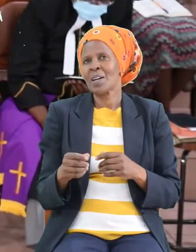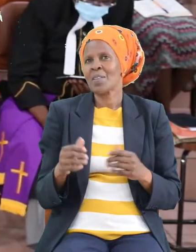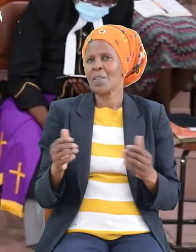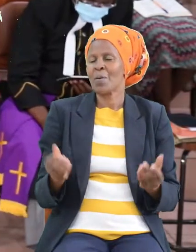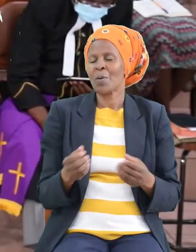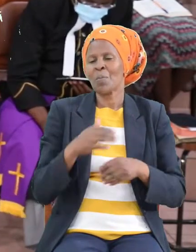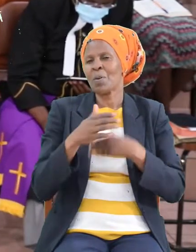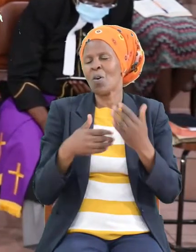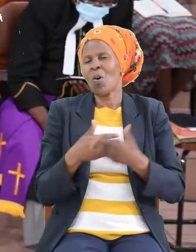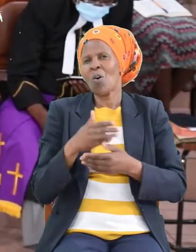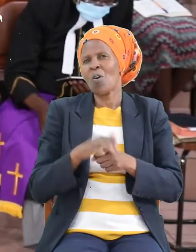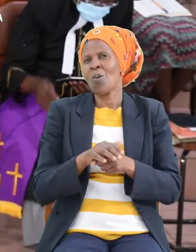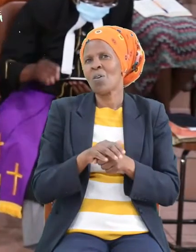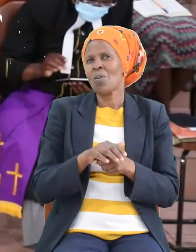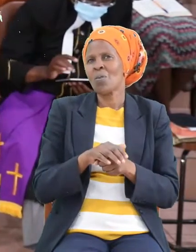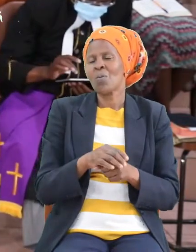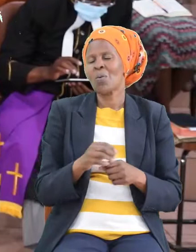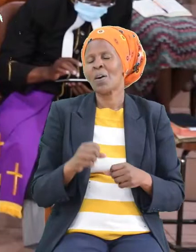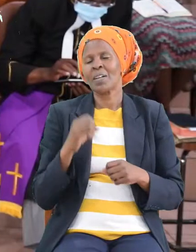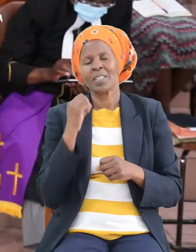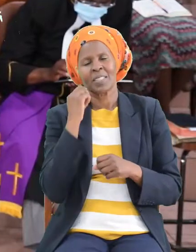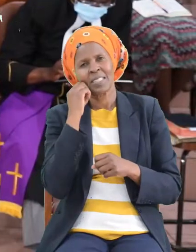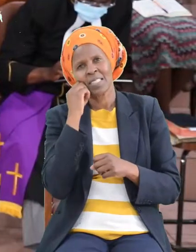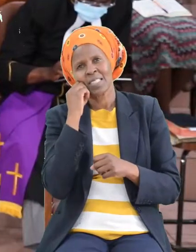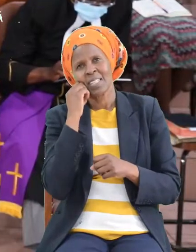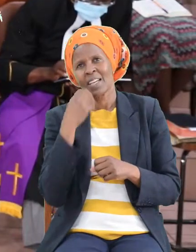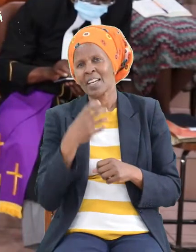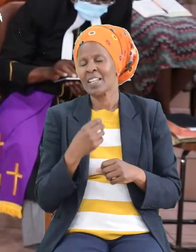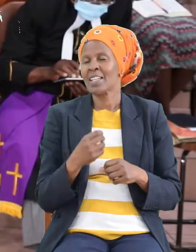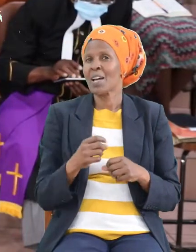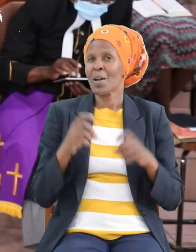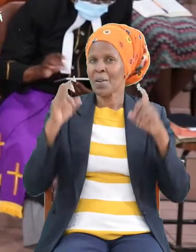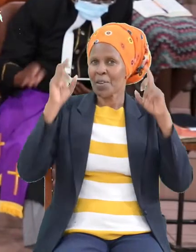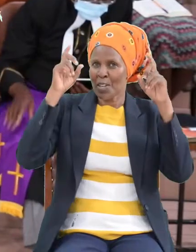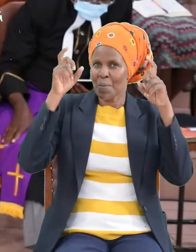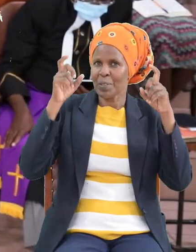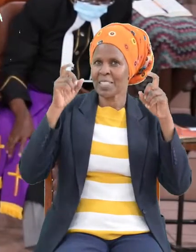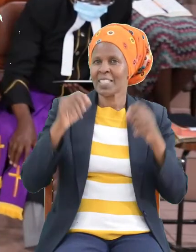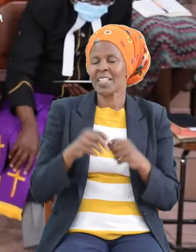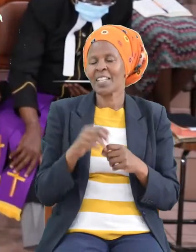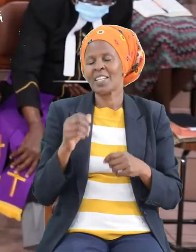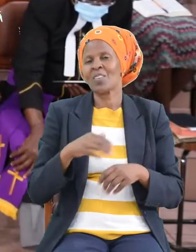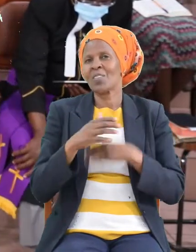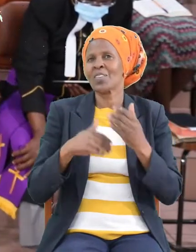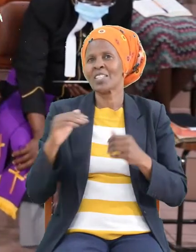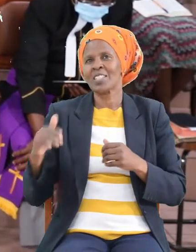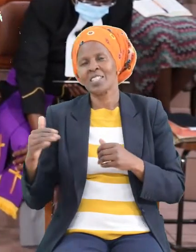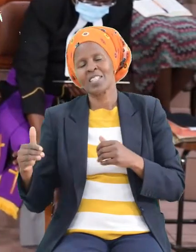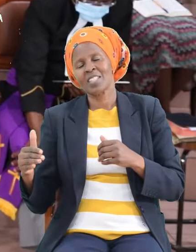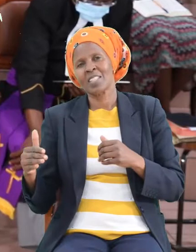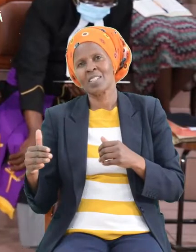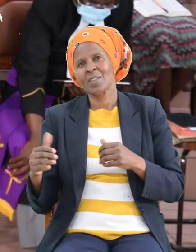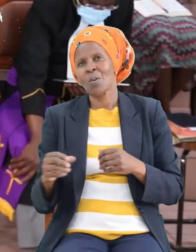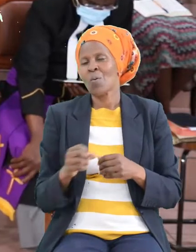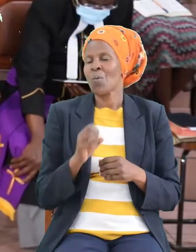wakimletea wote walikuwa hawawezi na wenye pepo, na mji wote